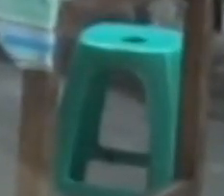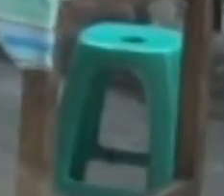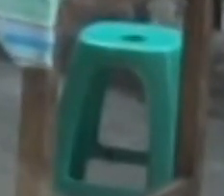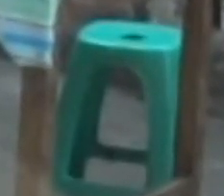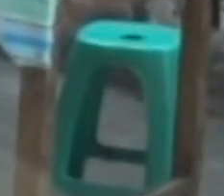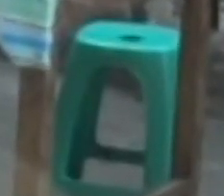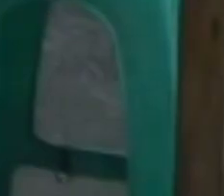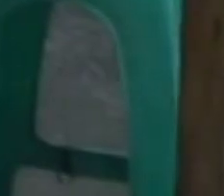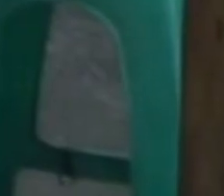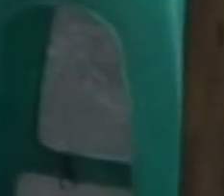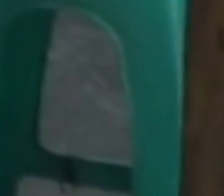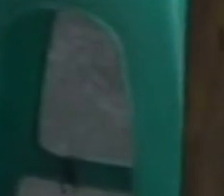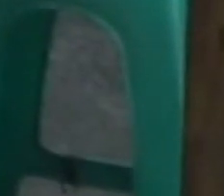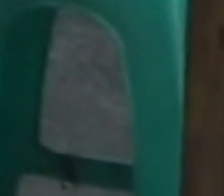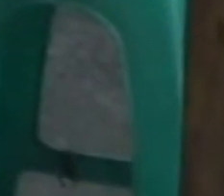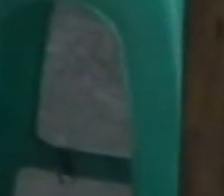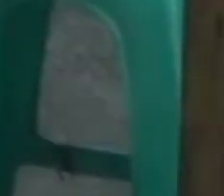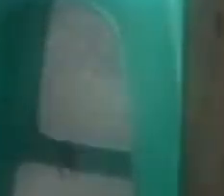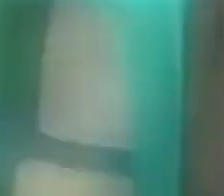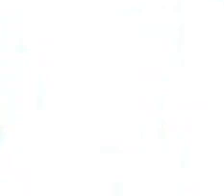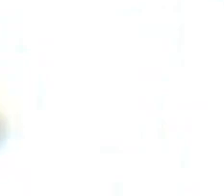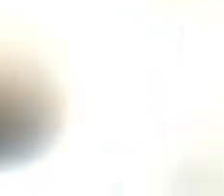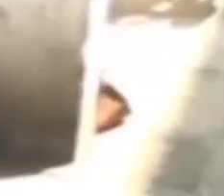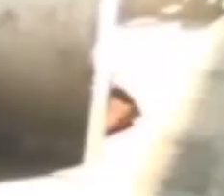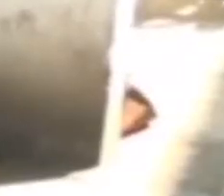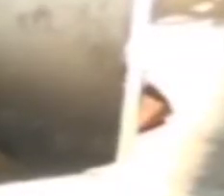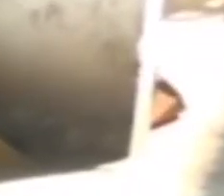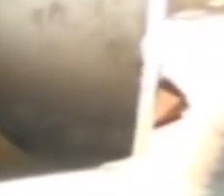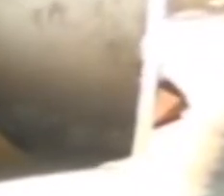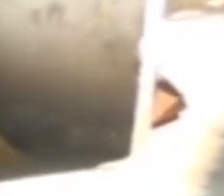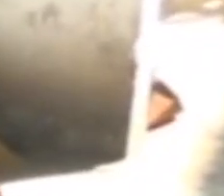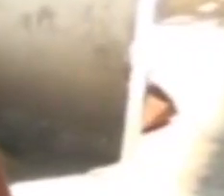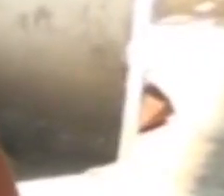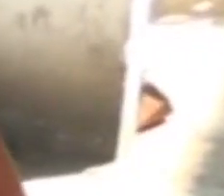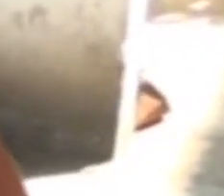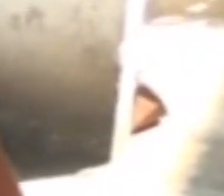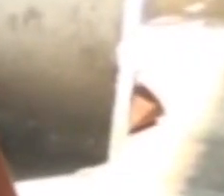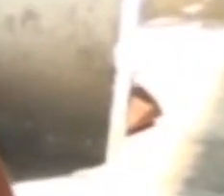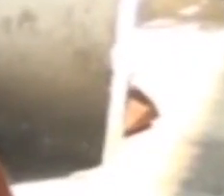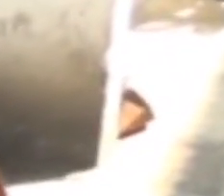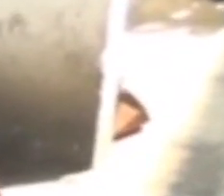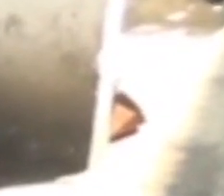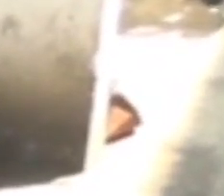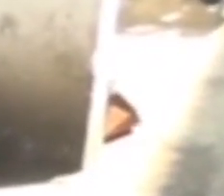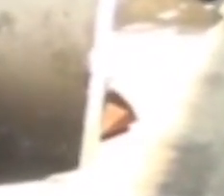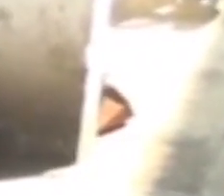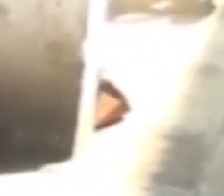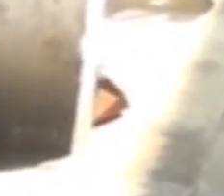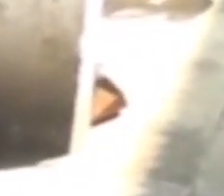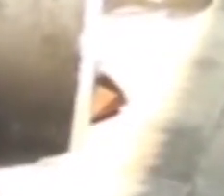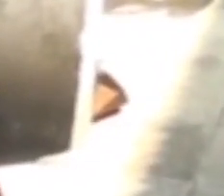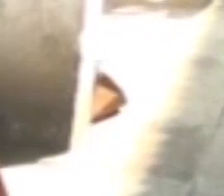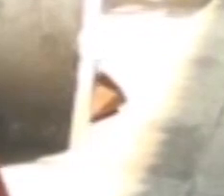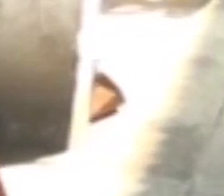sering diberlakukan buka tutup jalan di kawasan Malioboro. Ya sekarang lebih berat malah, sekarang diperbolehkan jualan,